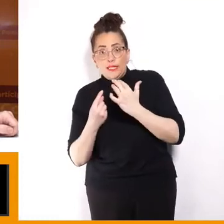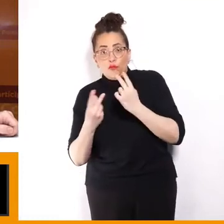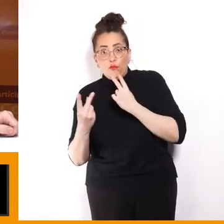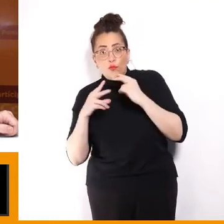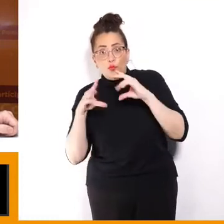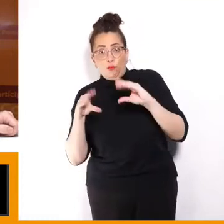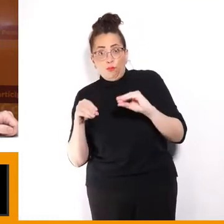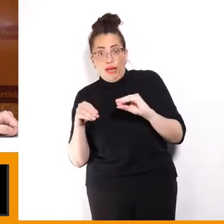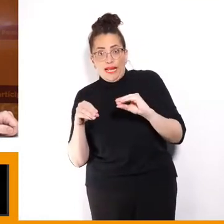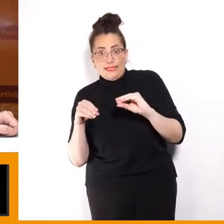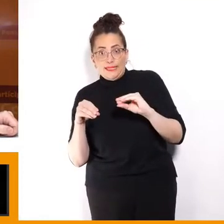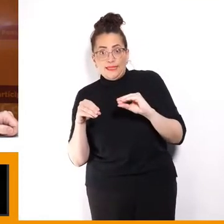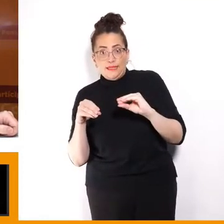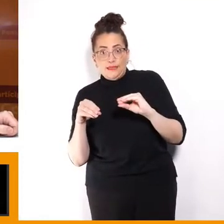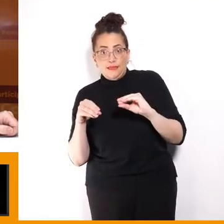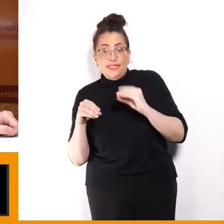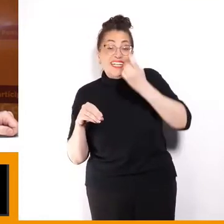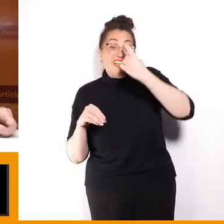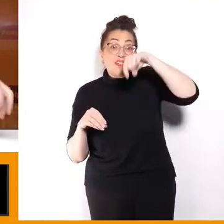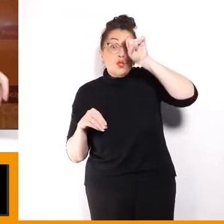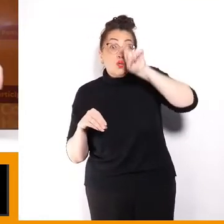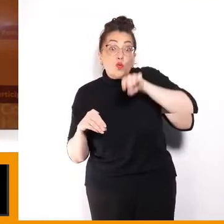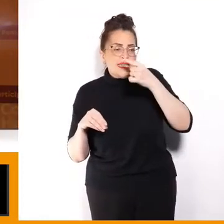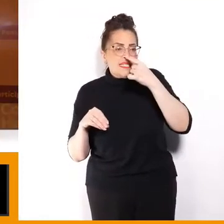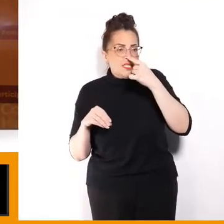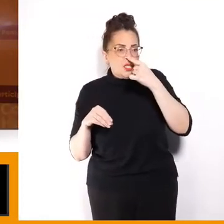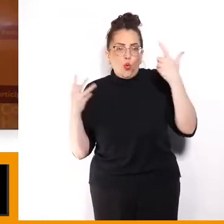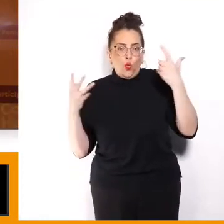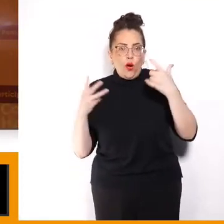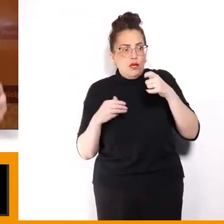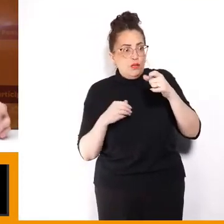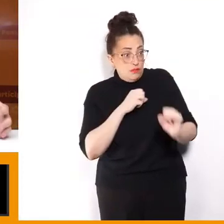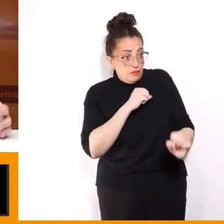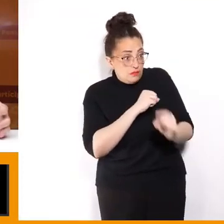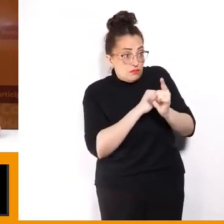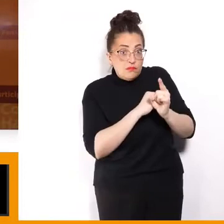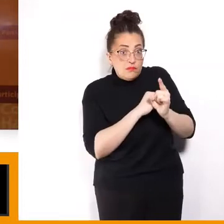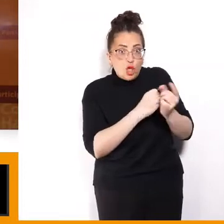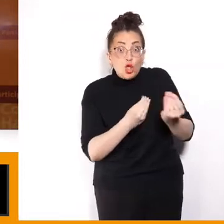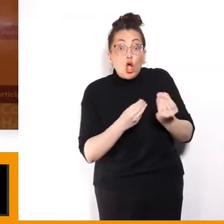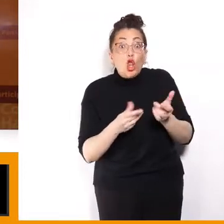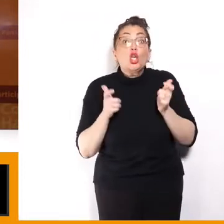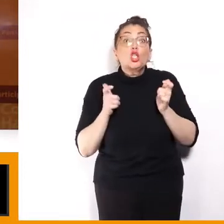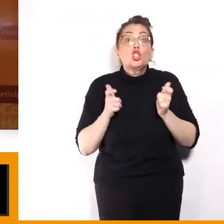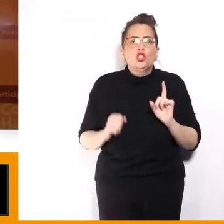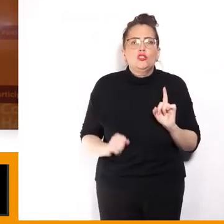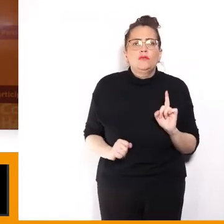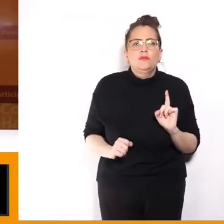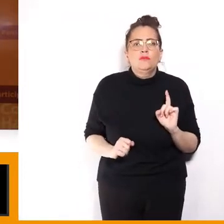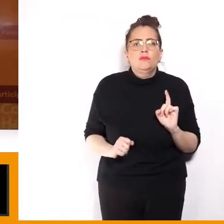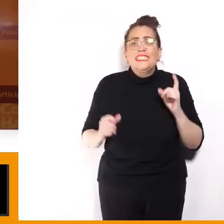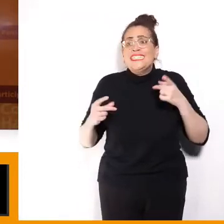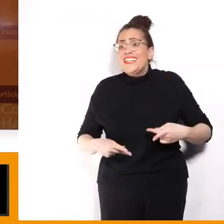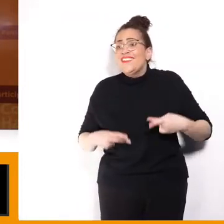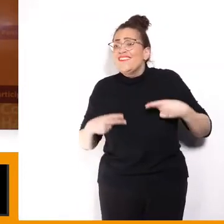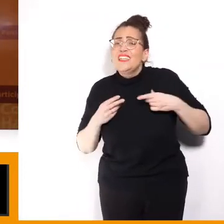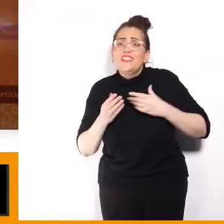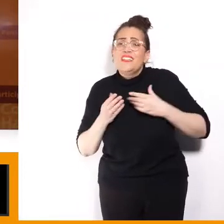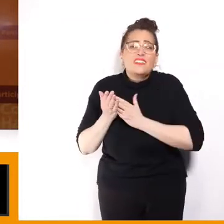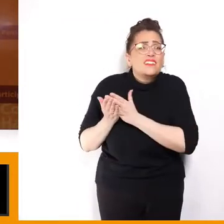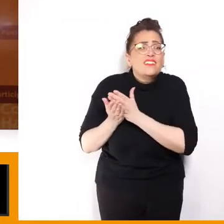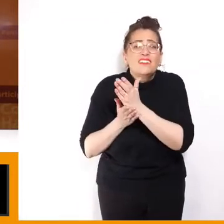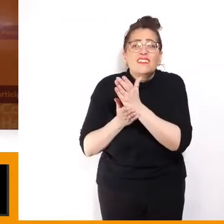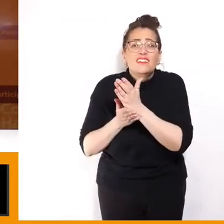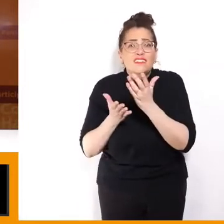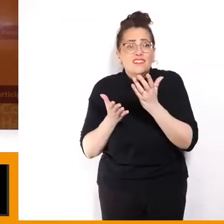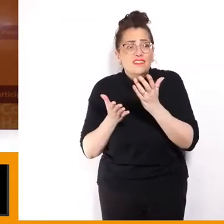la différence est une chance pour notre société. Nous considérons que la différence, que ce soit dans le temps scolaire, dans l'accompagnement tout au long de la vie, est une chance. Ça concerne